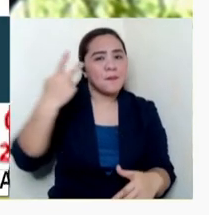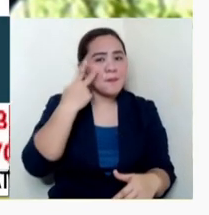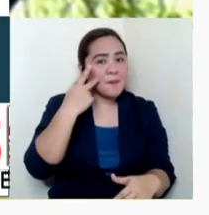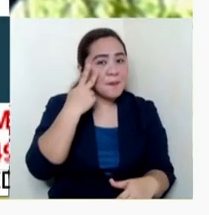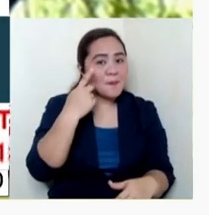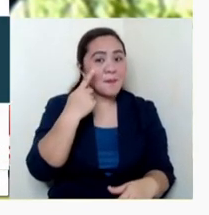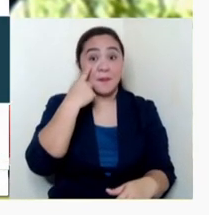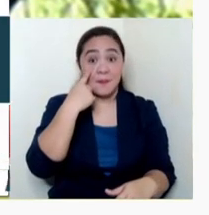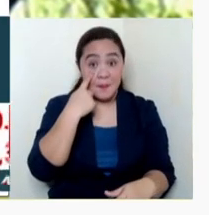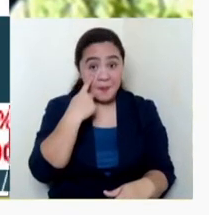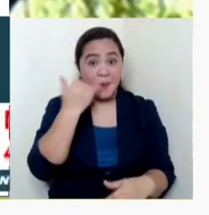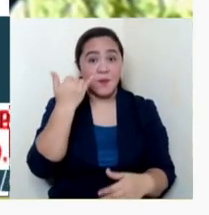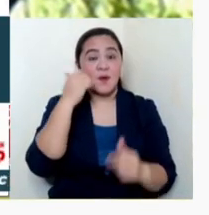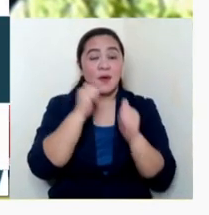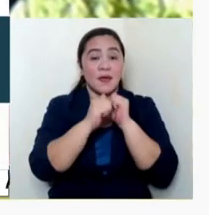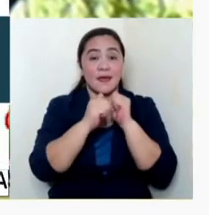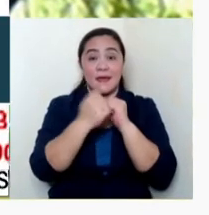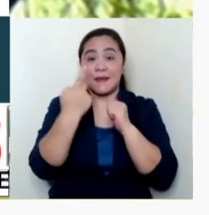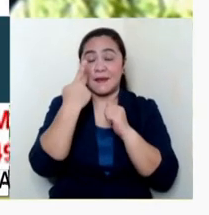there are about